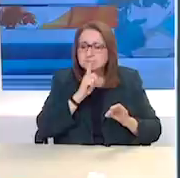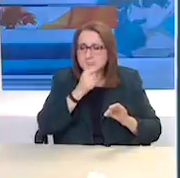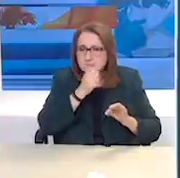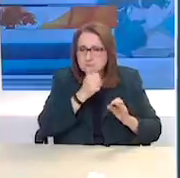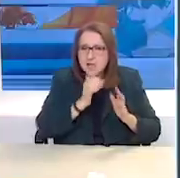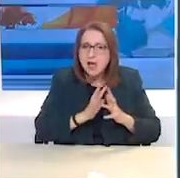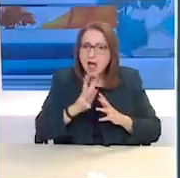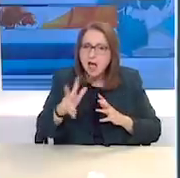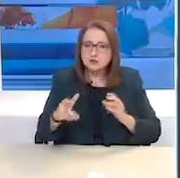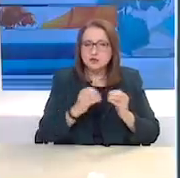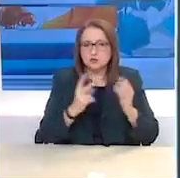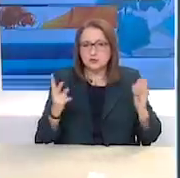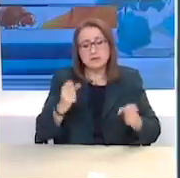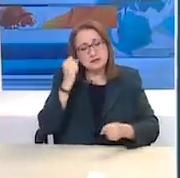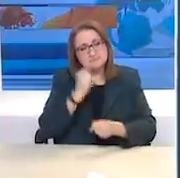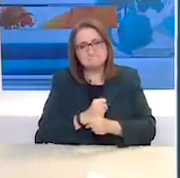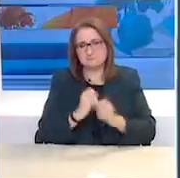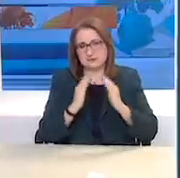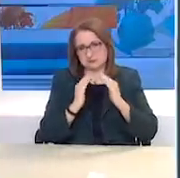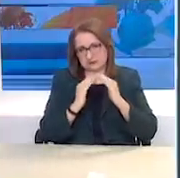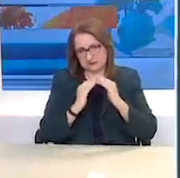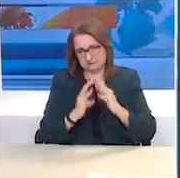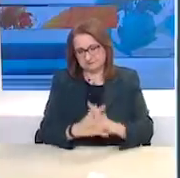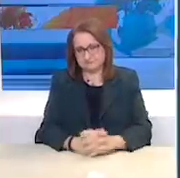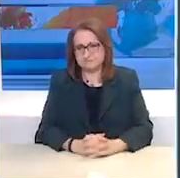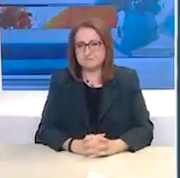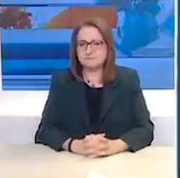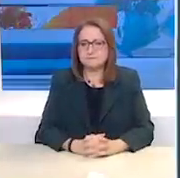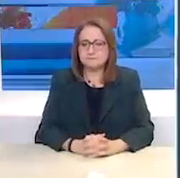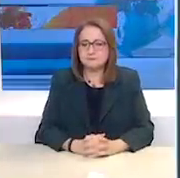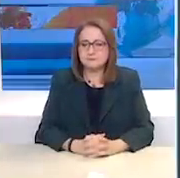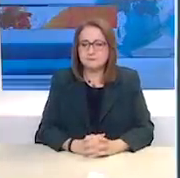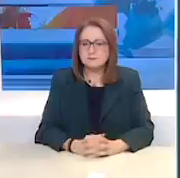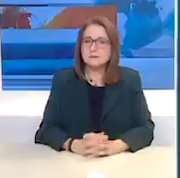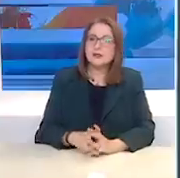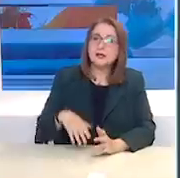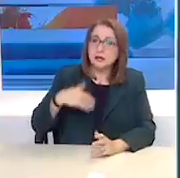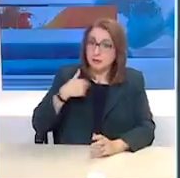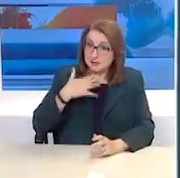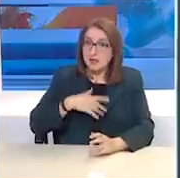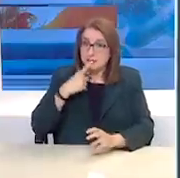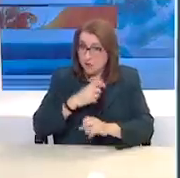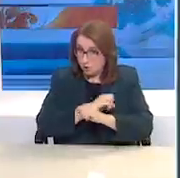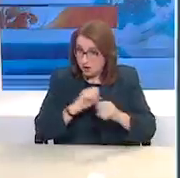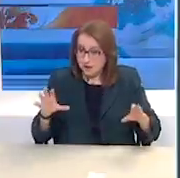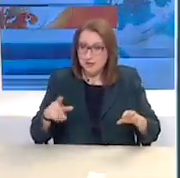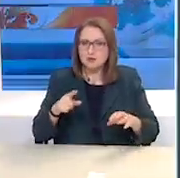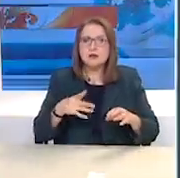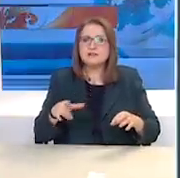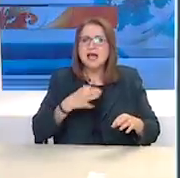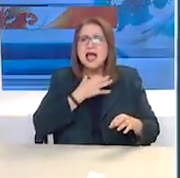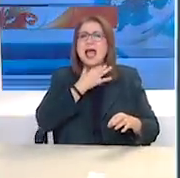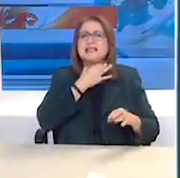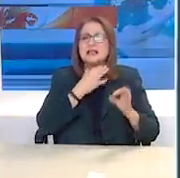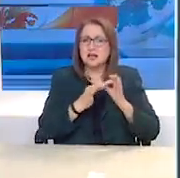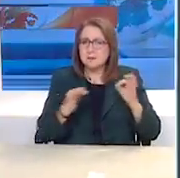και κυρίως να μείνουν σπίτια τους. Στη συνέχεια θα ήθελα να σας ενημερώσω ότι στο πλαίσιο των έκτακτων μέτρων και με